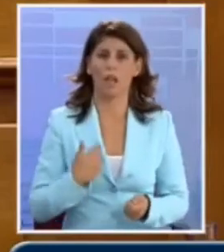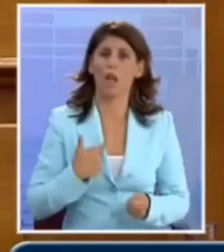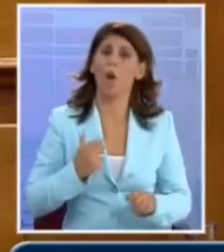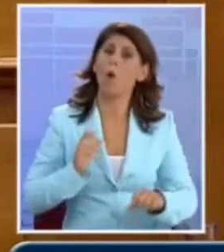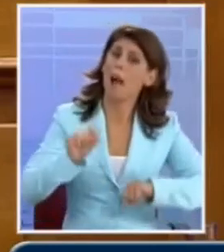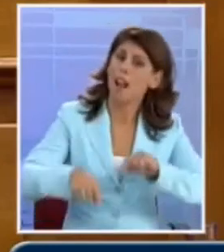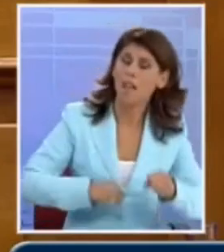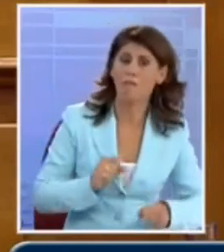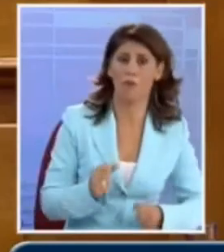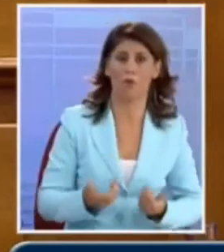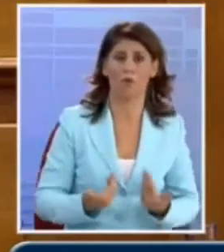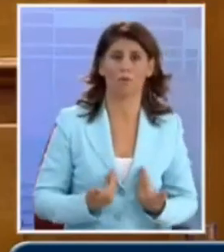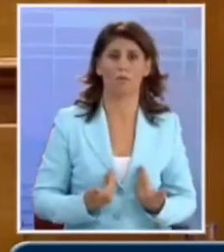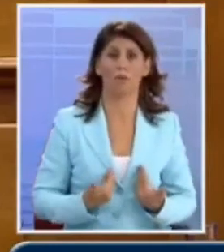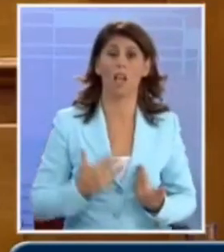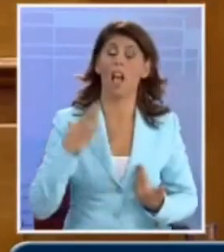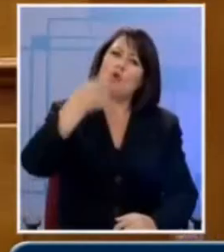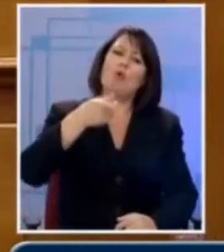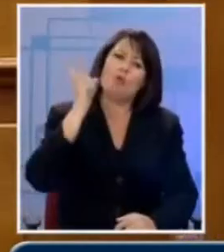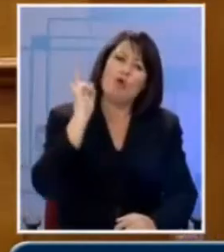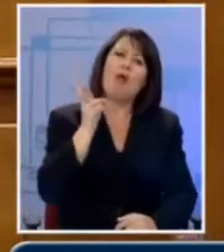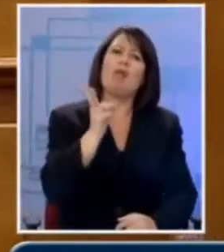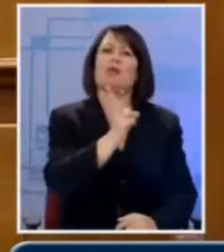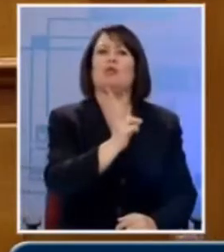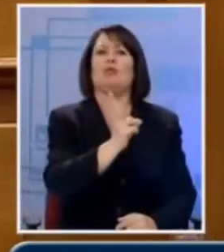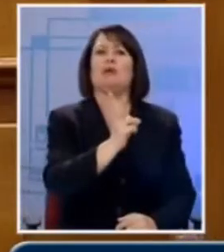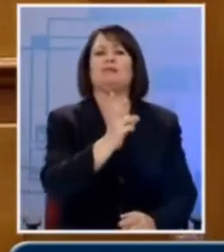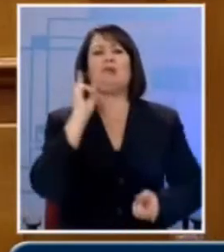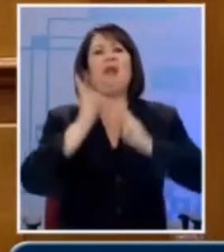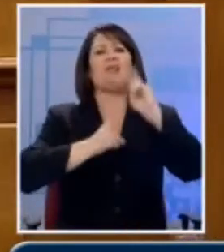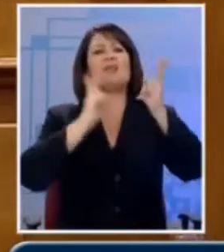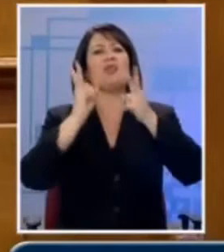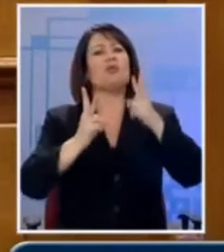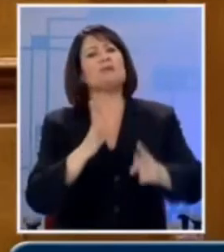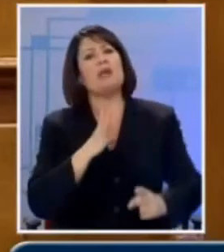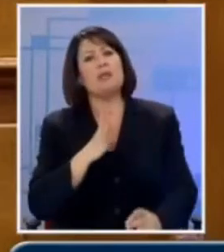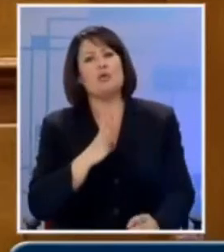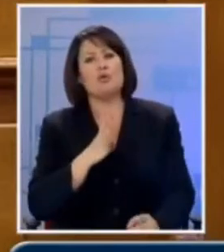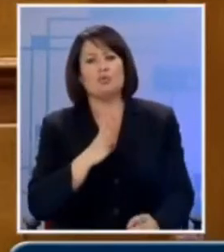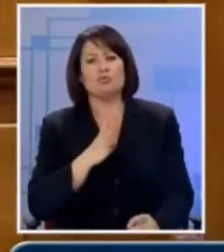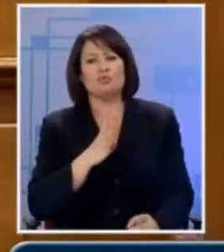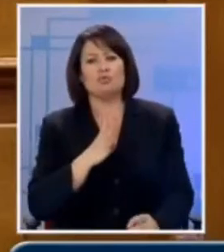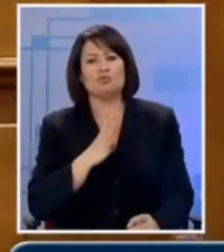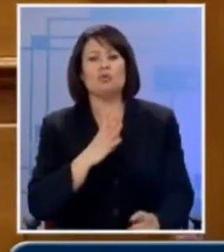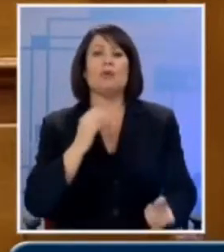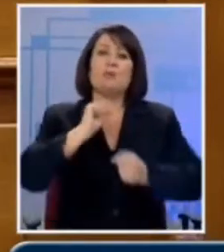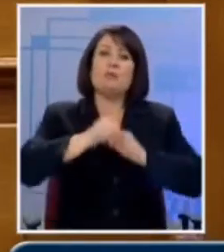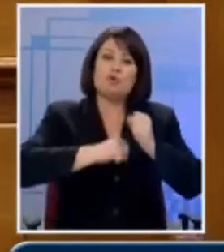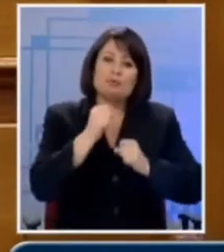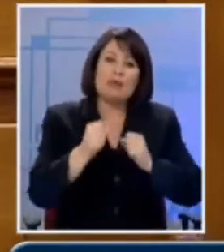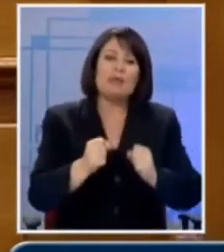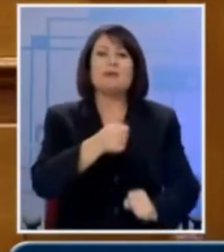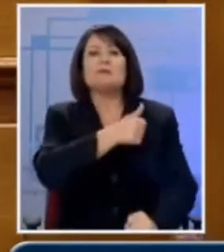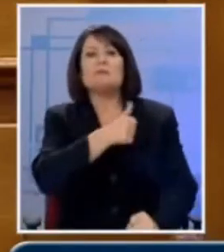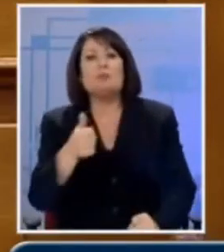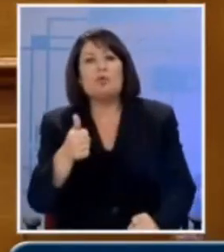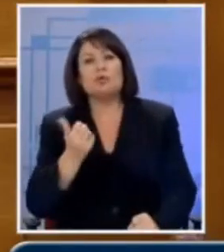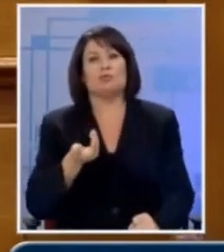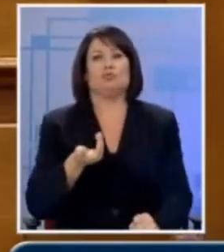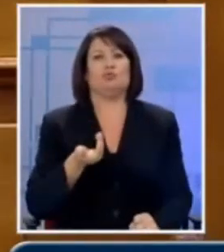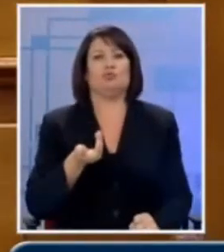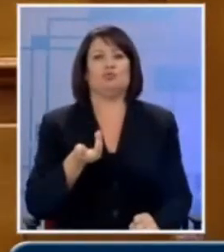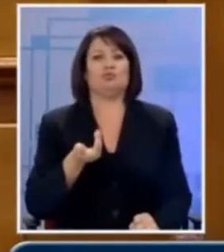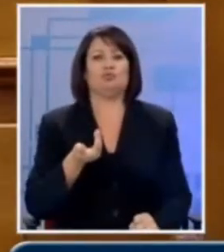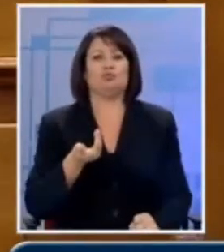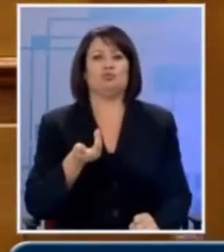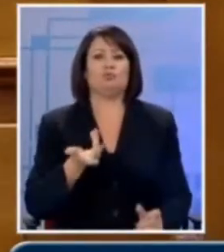Εγώ παλεύω κάθε μέρα. Κατηγορείτε ανθρώπους. Προσπαθείτε να τους απομονώσετε.